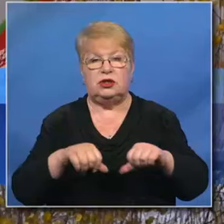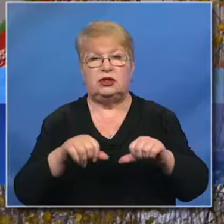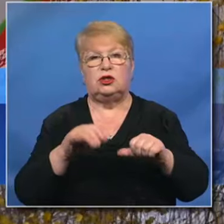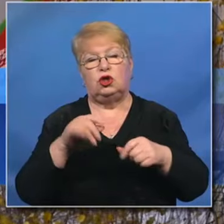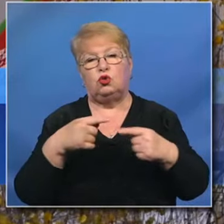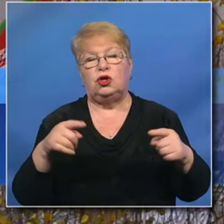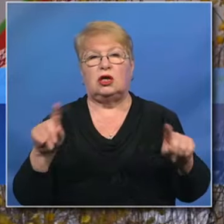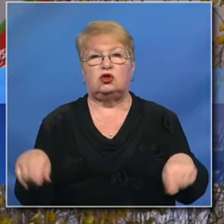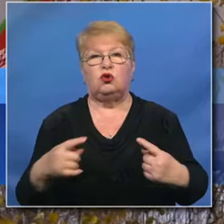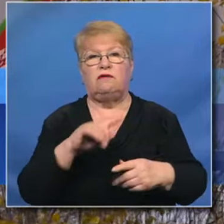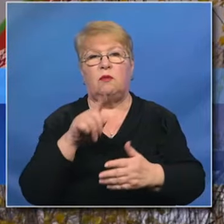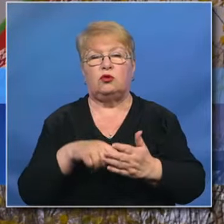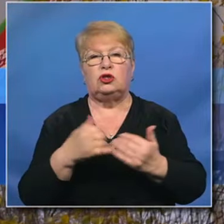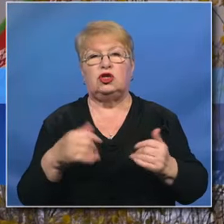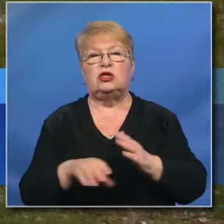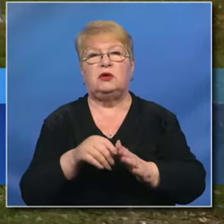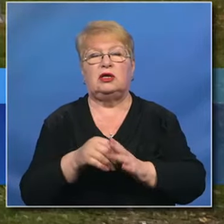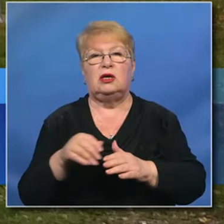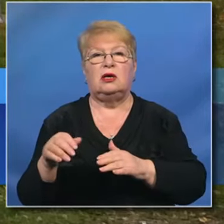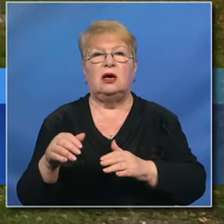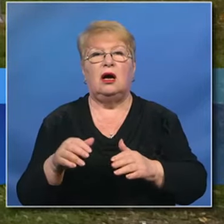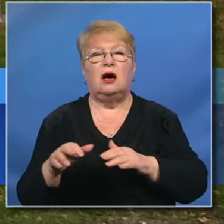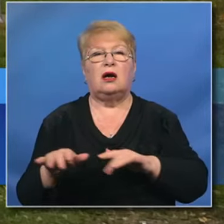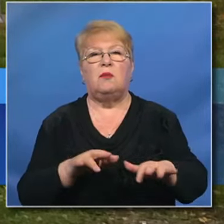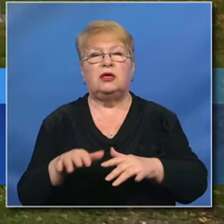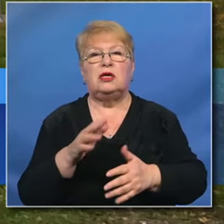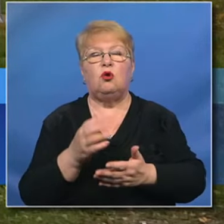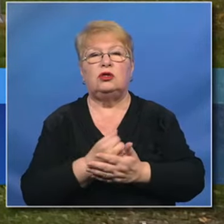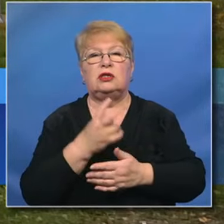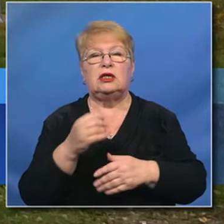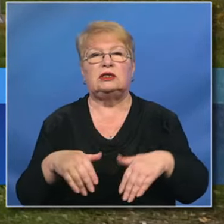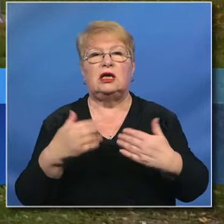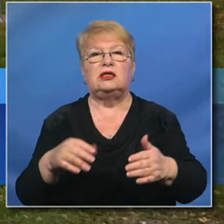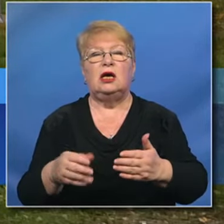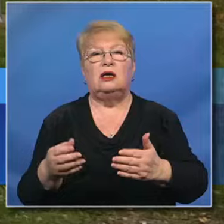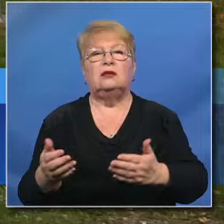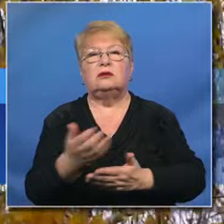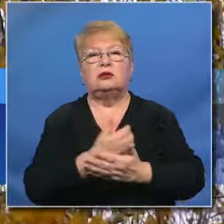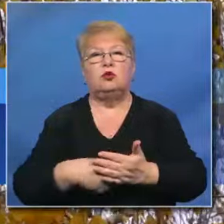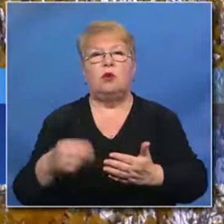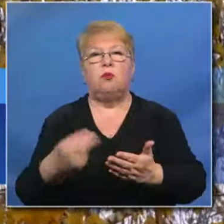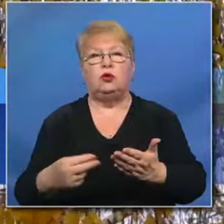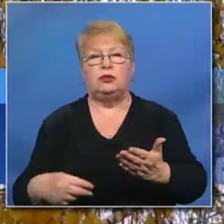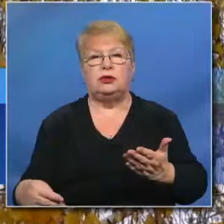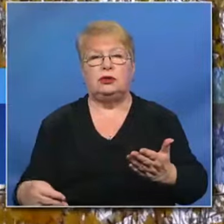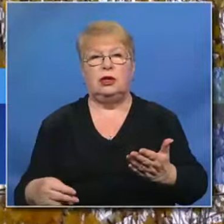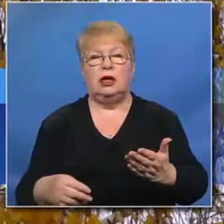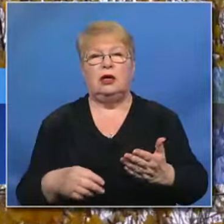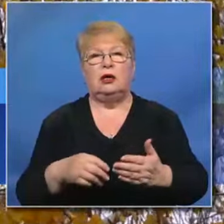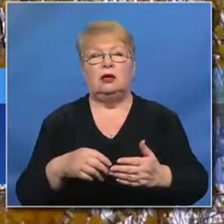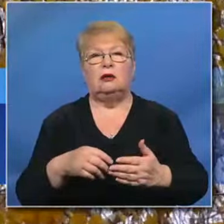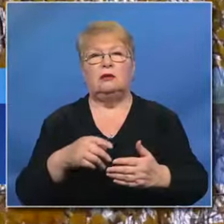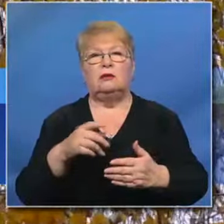другие организационные вопросы Сейчас избирательная кампания находится на стадии сбора подписей за выдвижение кандидатов на пост президента